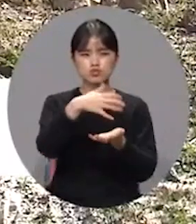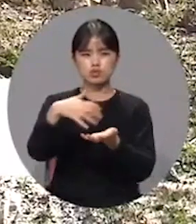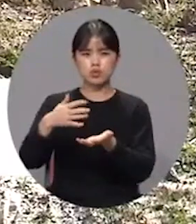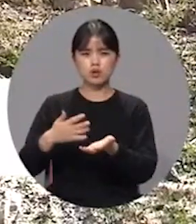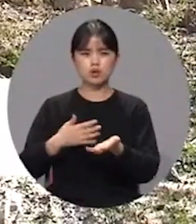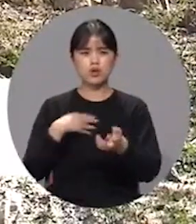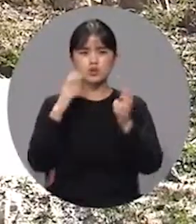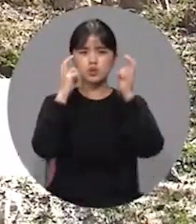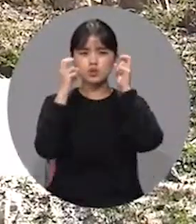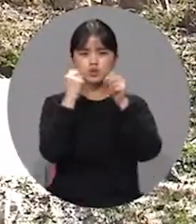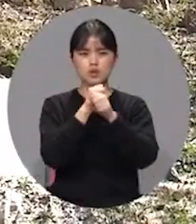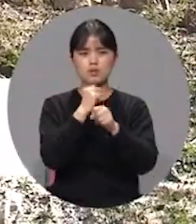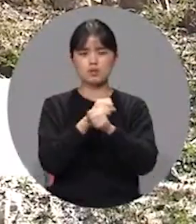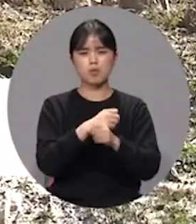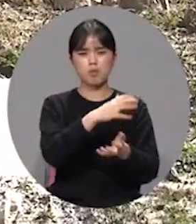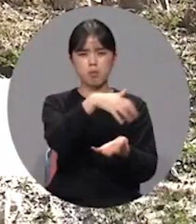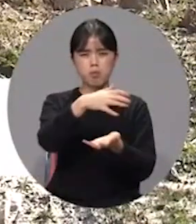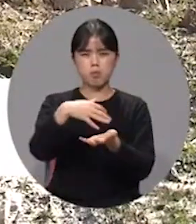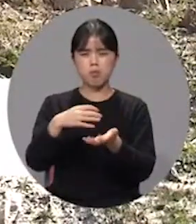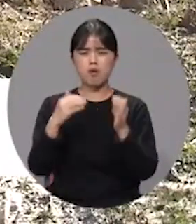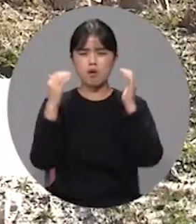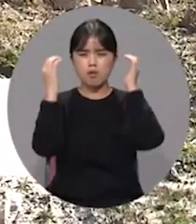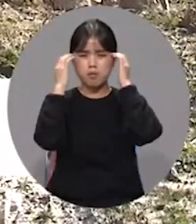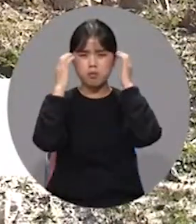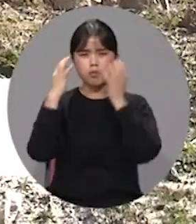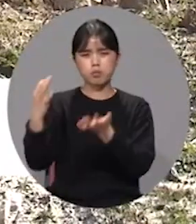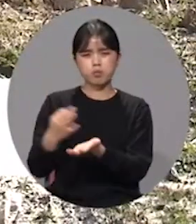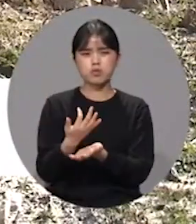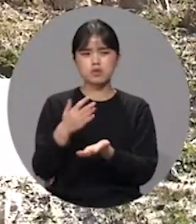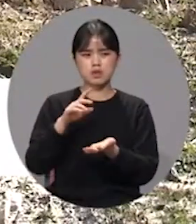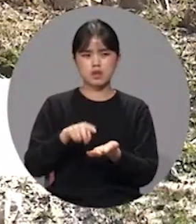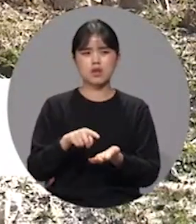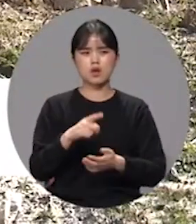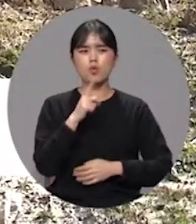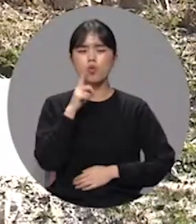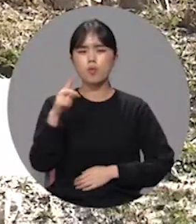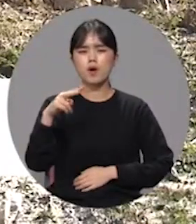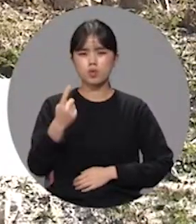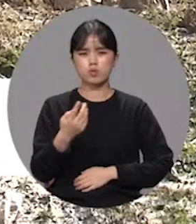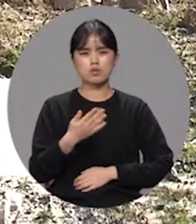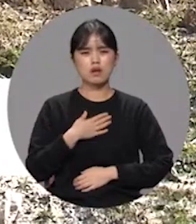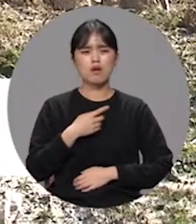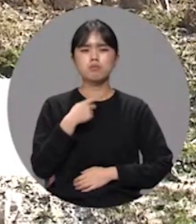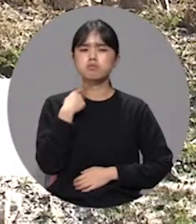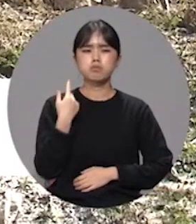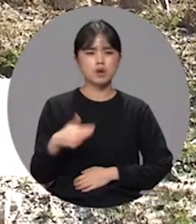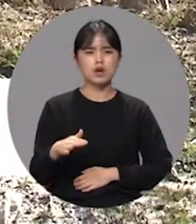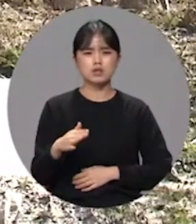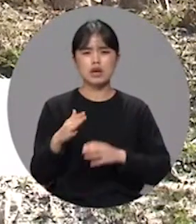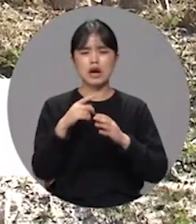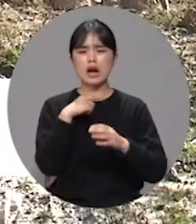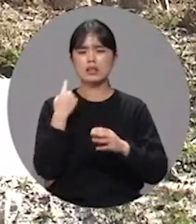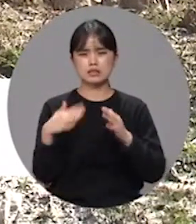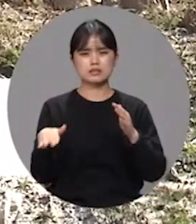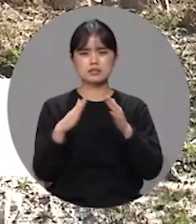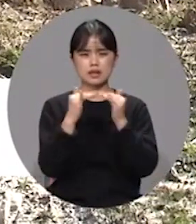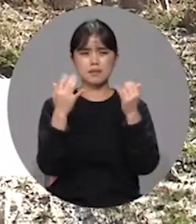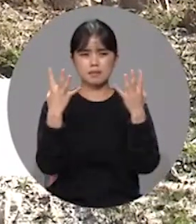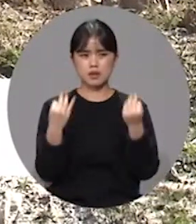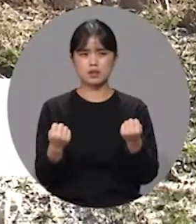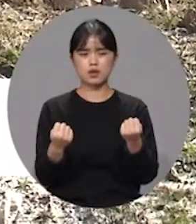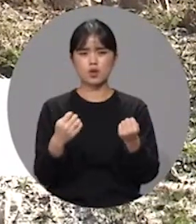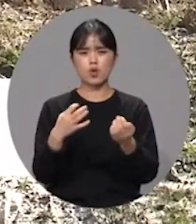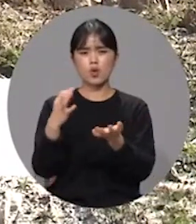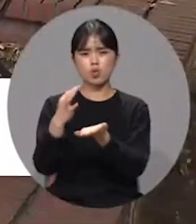다니면서 못해갖고 한 돈인데 고발 들어가도 나는 그래도 안 했는데 안 한 사람도 참 많아요. 어떻게 써든지